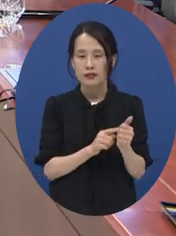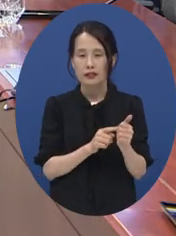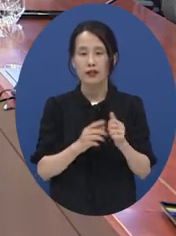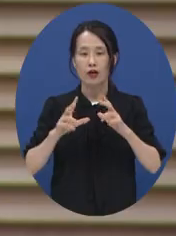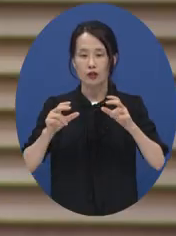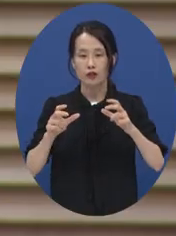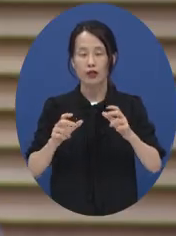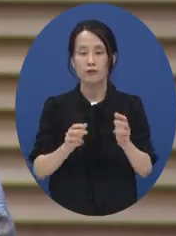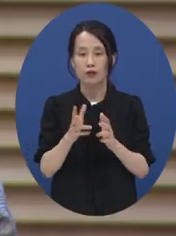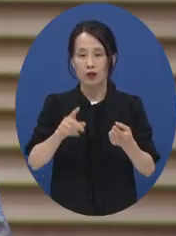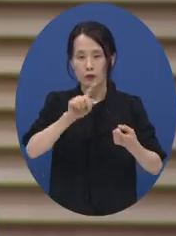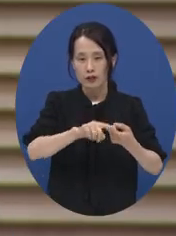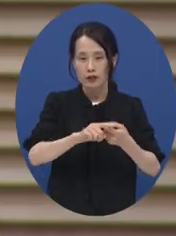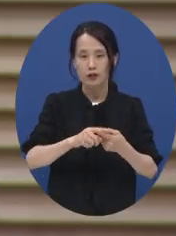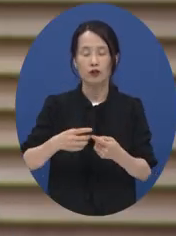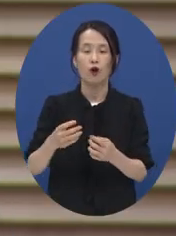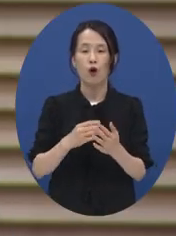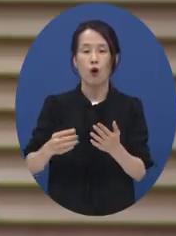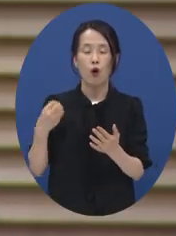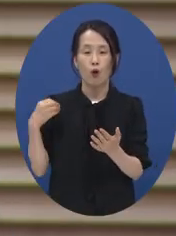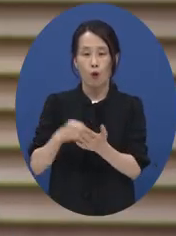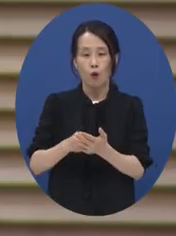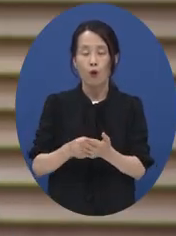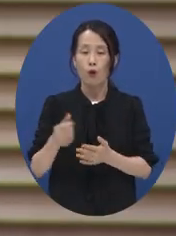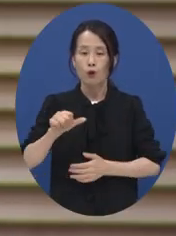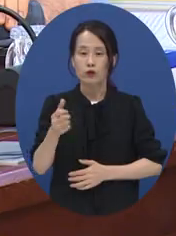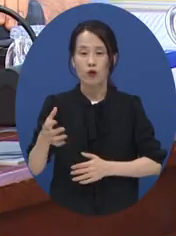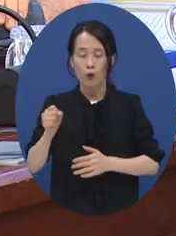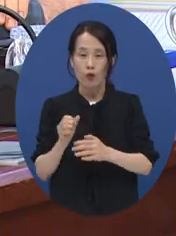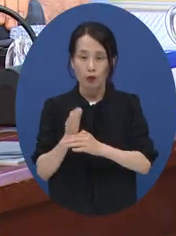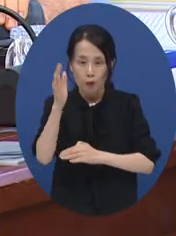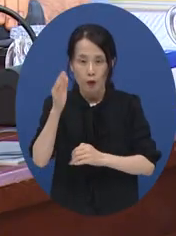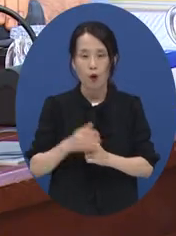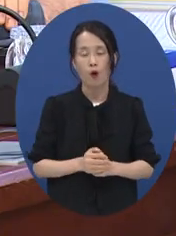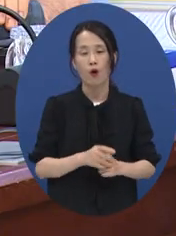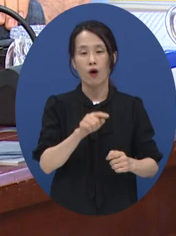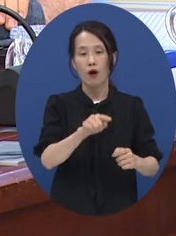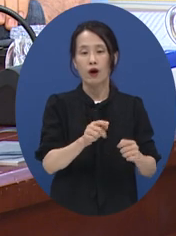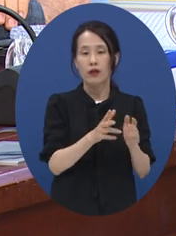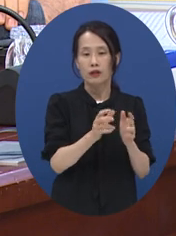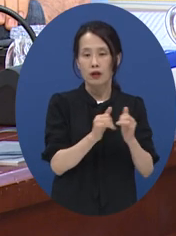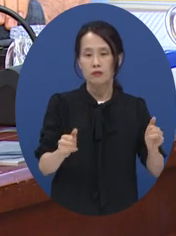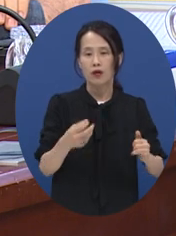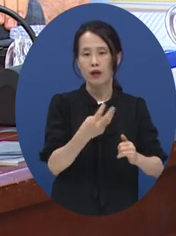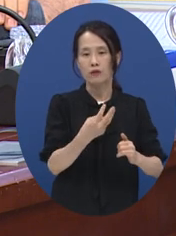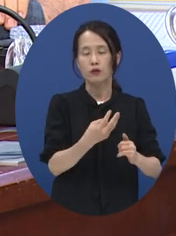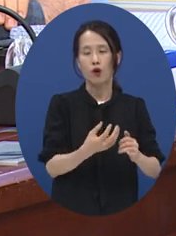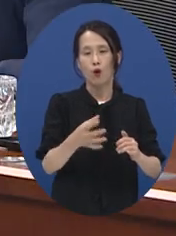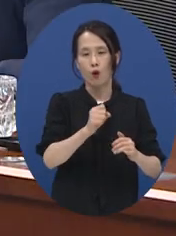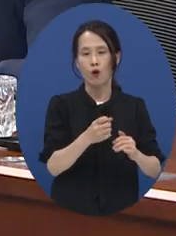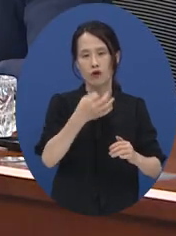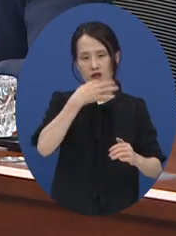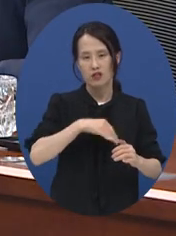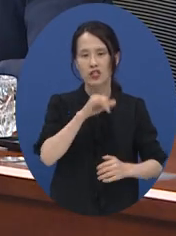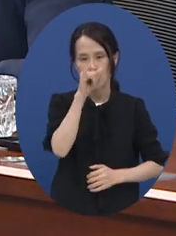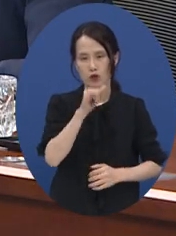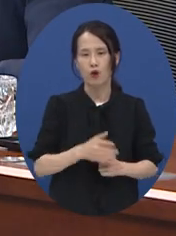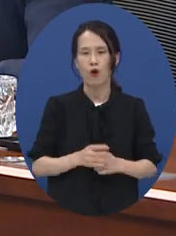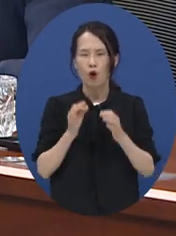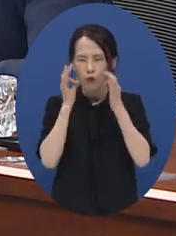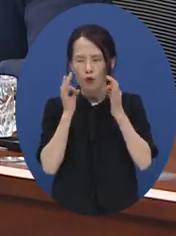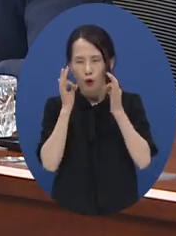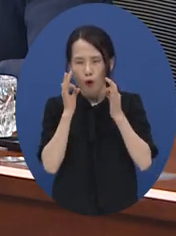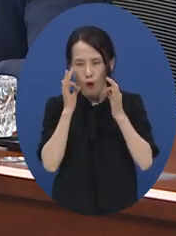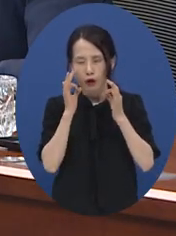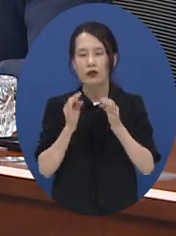사업의 경우 공공 환수를 5천억 원이 넘게 했음에도 해당 사업자들의 이익이 3천억 원이 넘었다며 노력해서 소득을